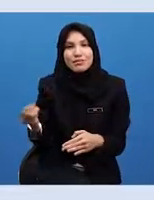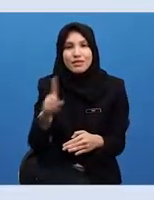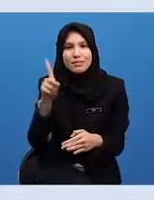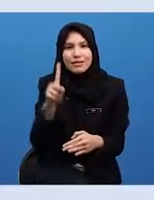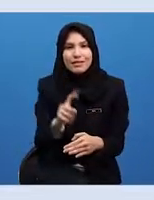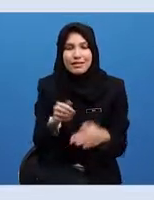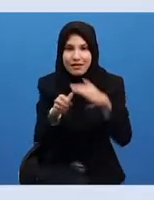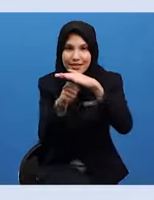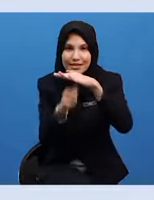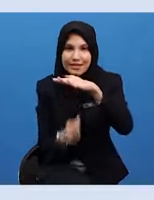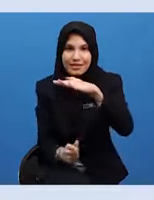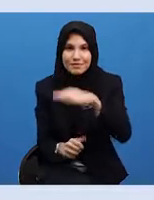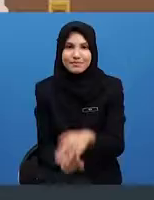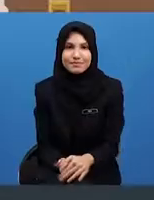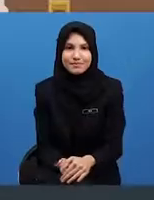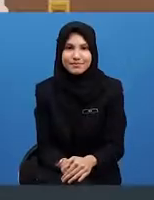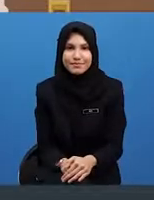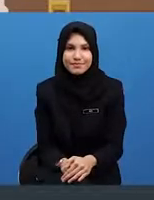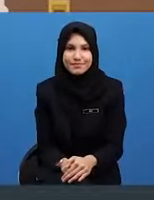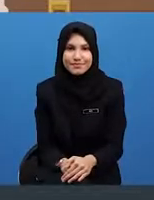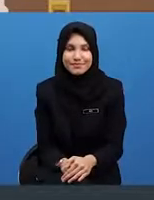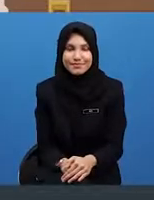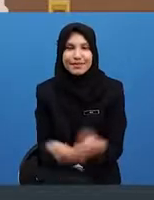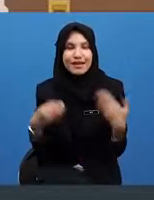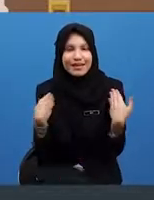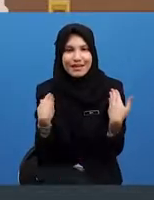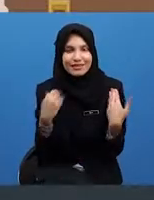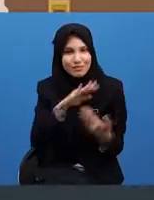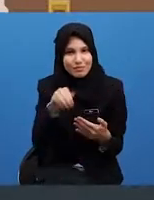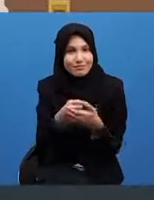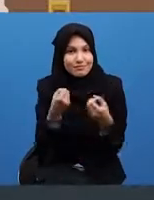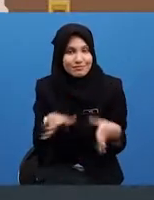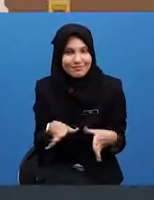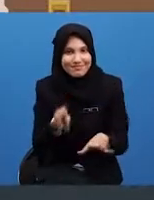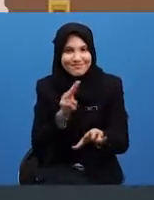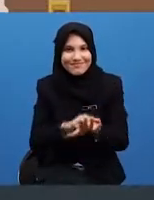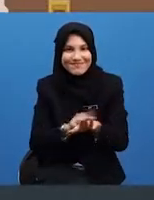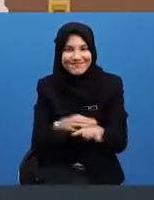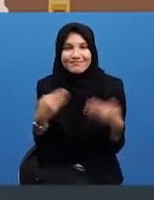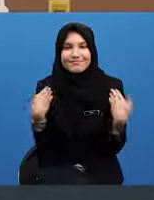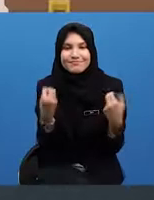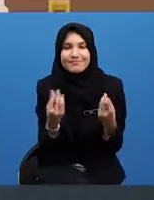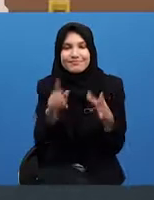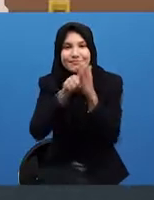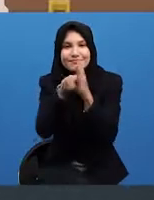yang tenggelam? Adakah anda semua sudah siap? Masa tinggal beberapa saat lagi.